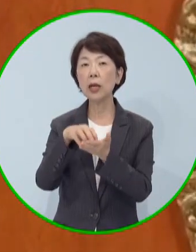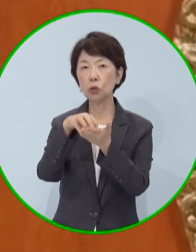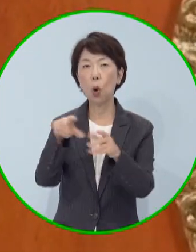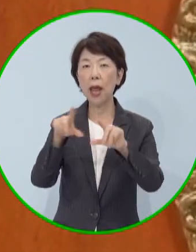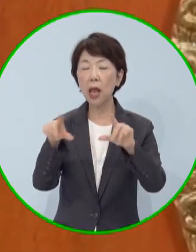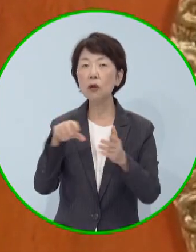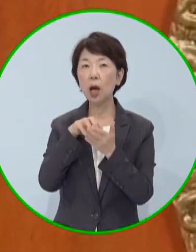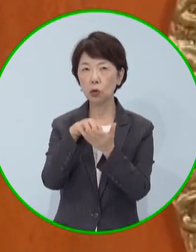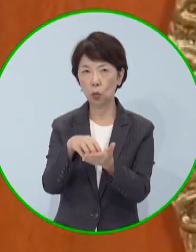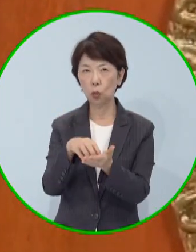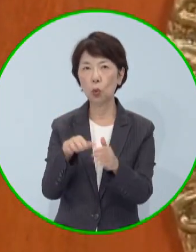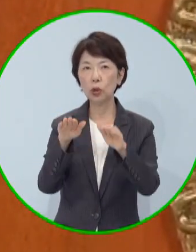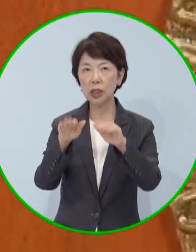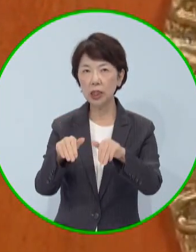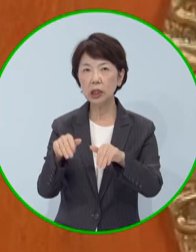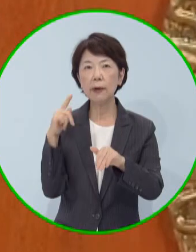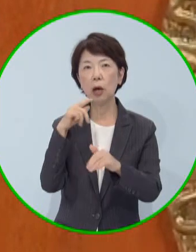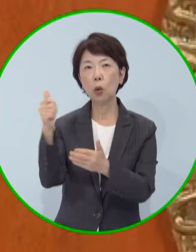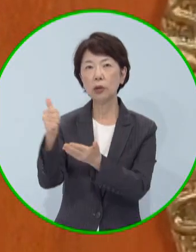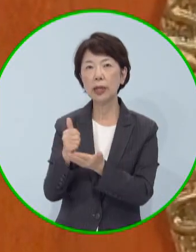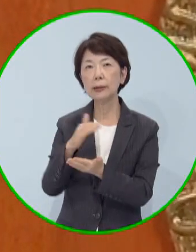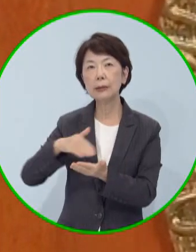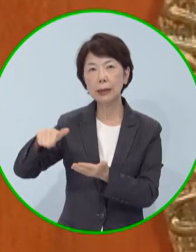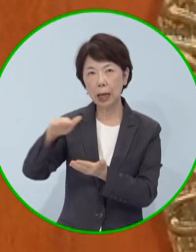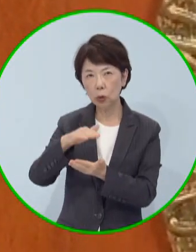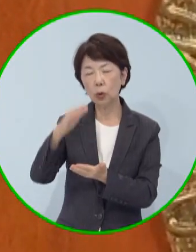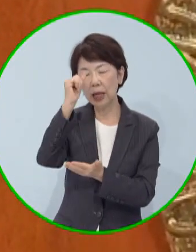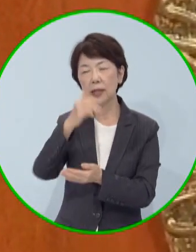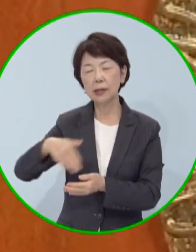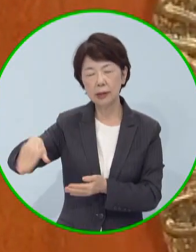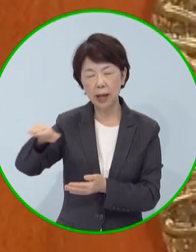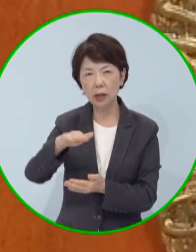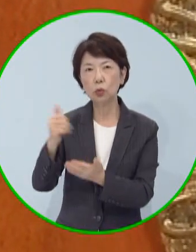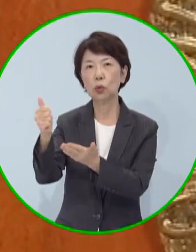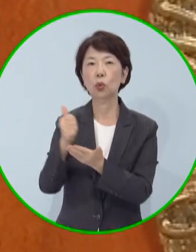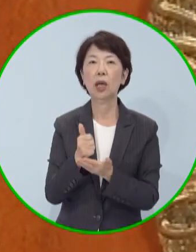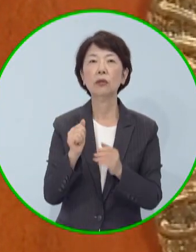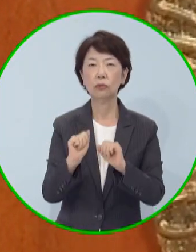ロシア大使らを含む大使全員が招かれます